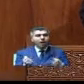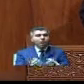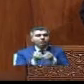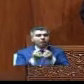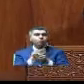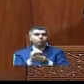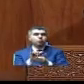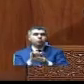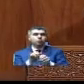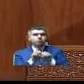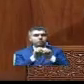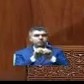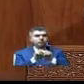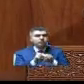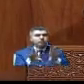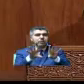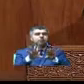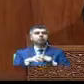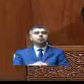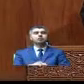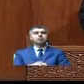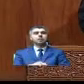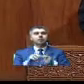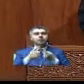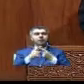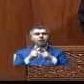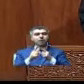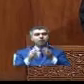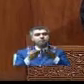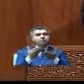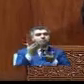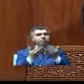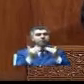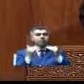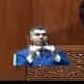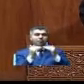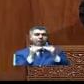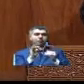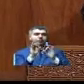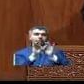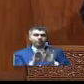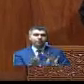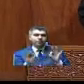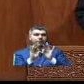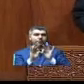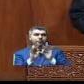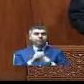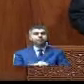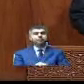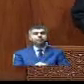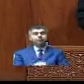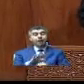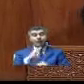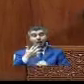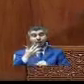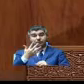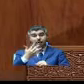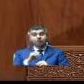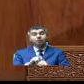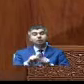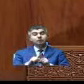لمصادر الدخل والدعوة إلى تعميق التفكير في أسباب اتساع أوجه عدم المساواة. ومن جهة